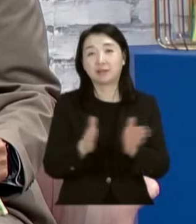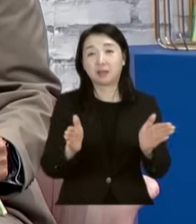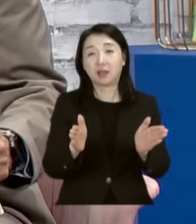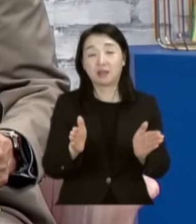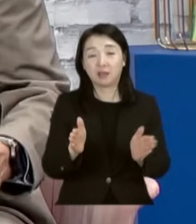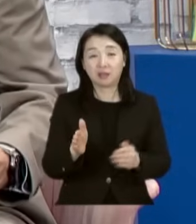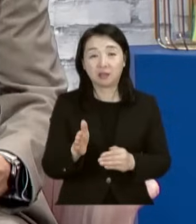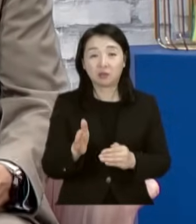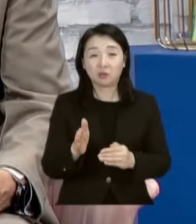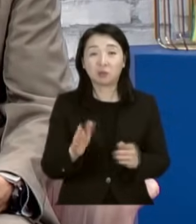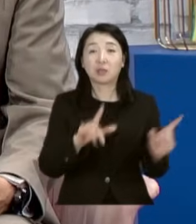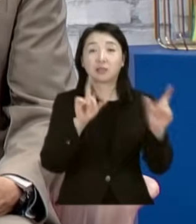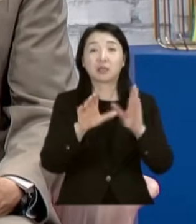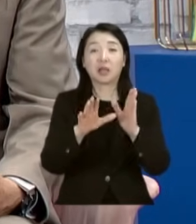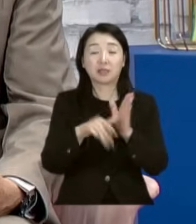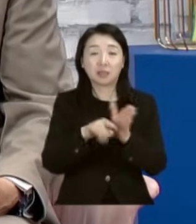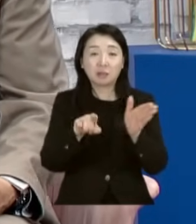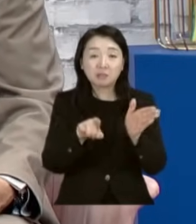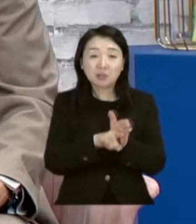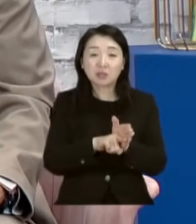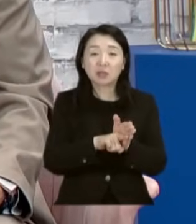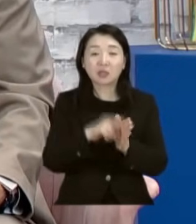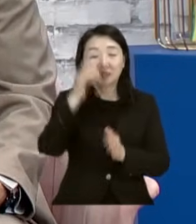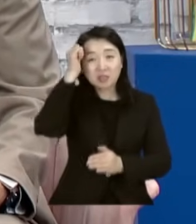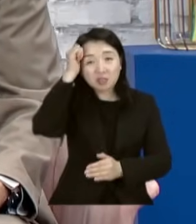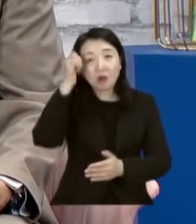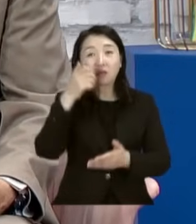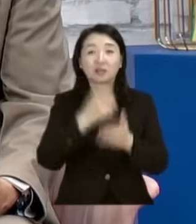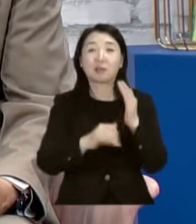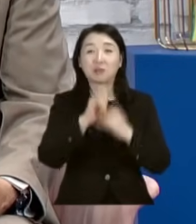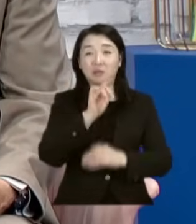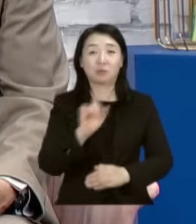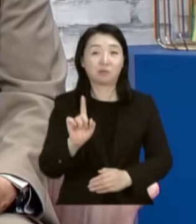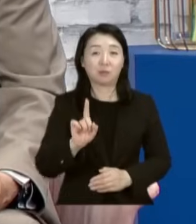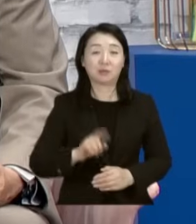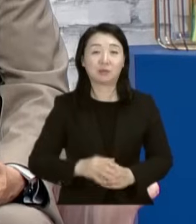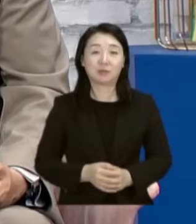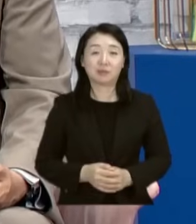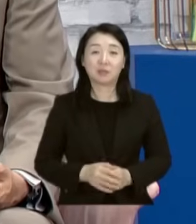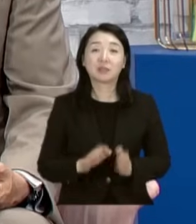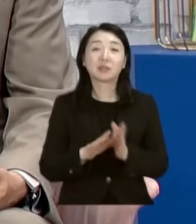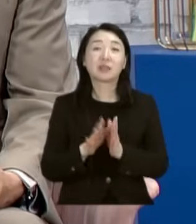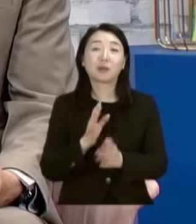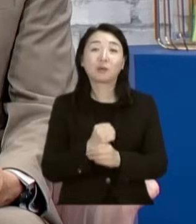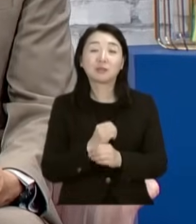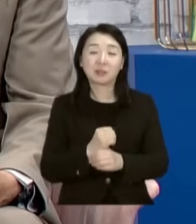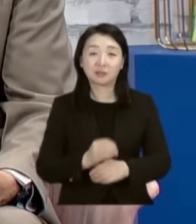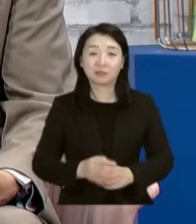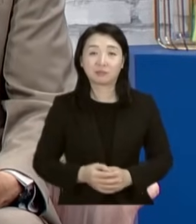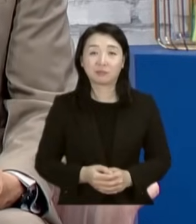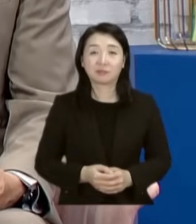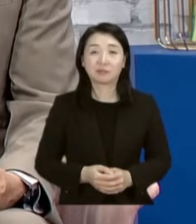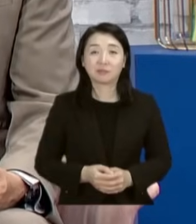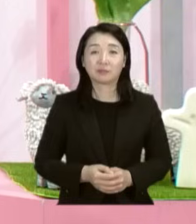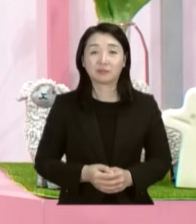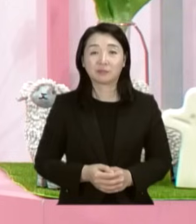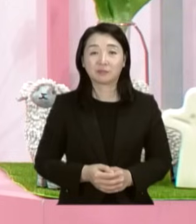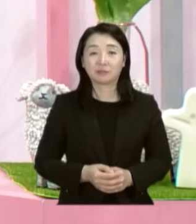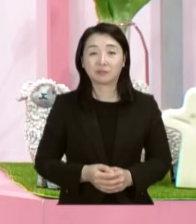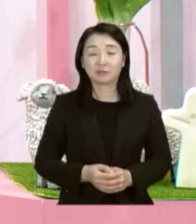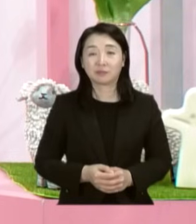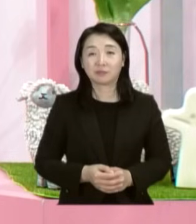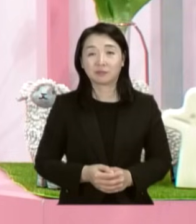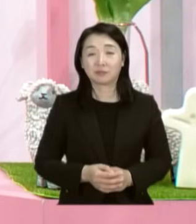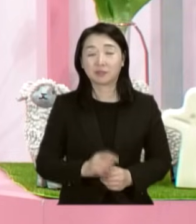가장 기억에 남았던 신 신적인 터닝 포인트 그랬던 시기가 있잖아요 그때가 언제였던가 그어